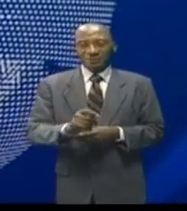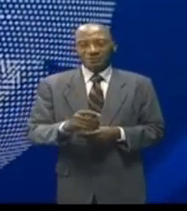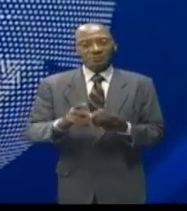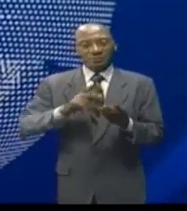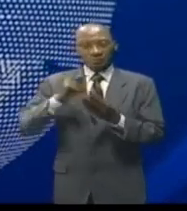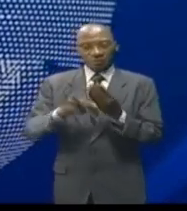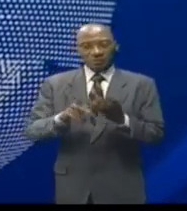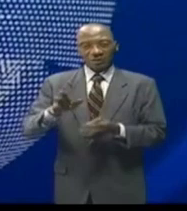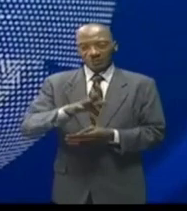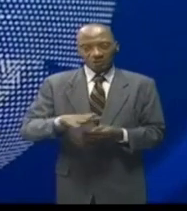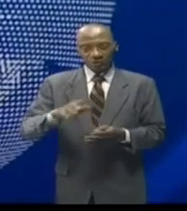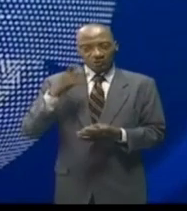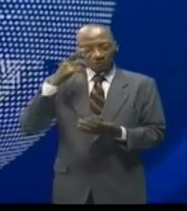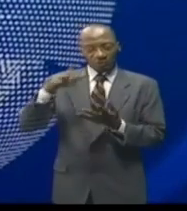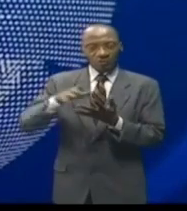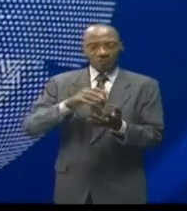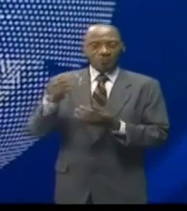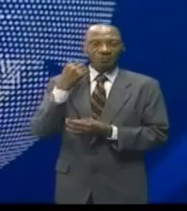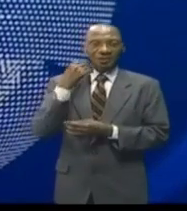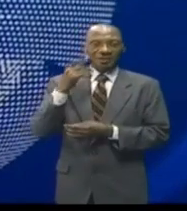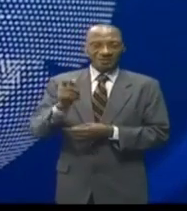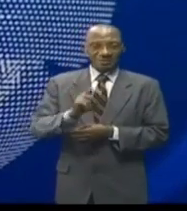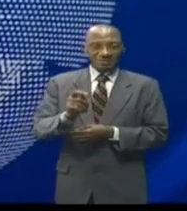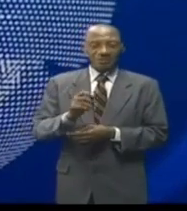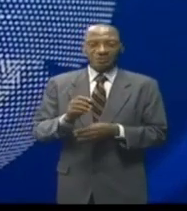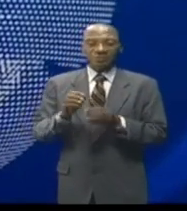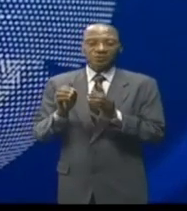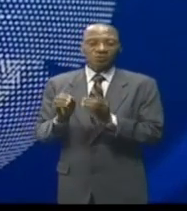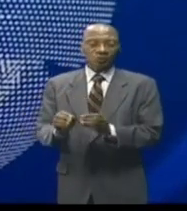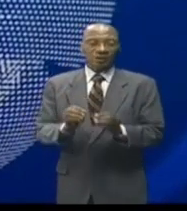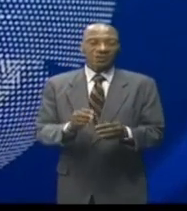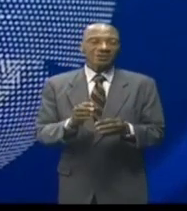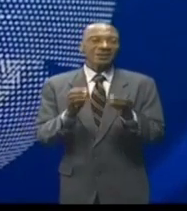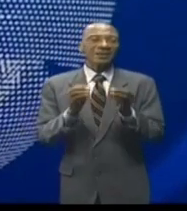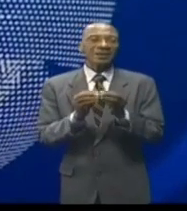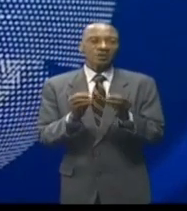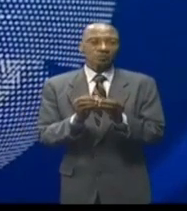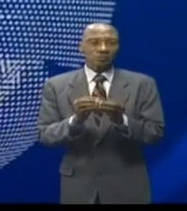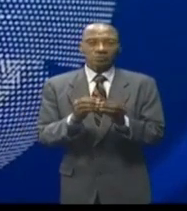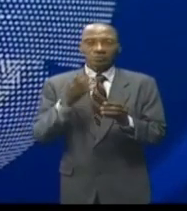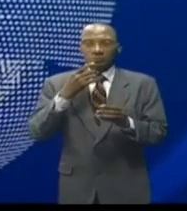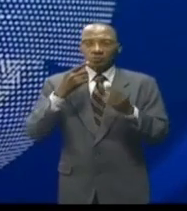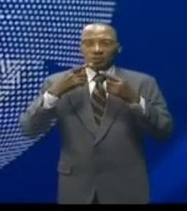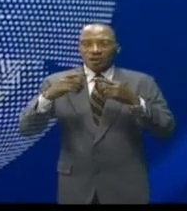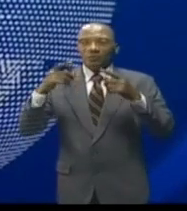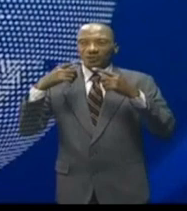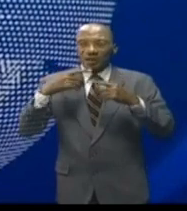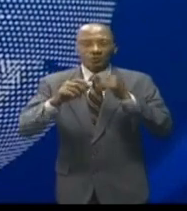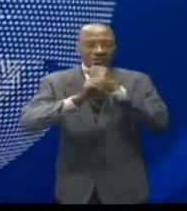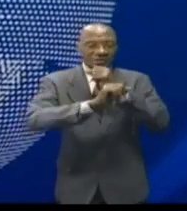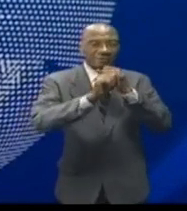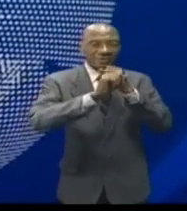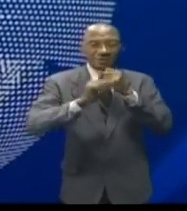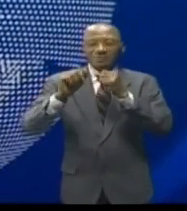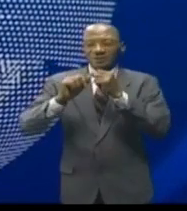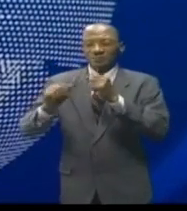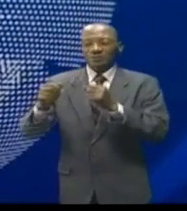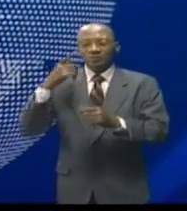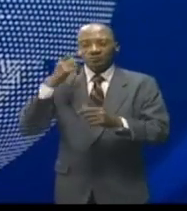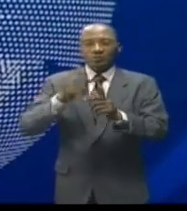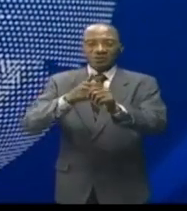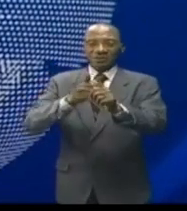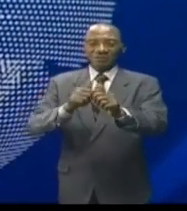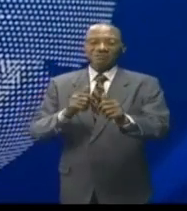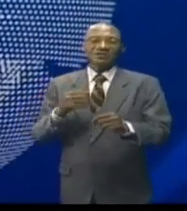contre le diabète a organisé une matinée des sensibilisations de leader d'opinion et autres acteurs sociaux sur cette maladie qui